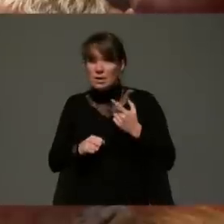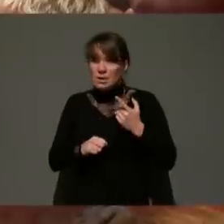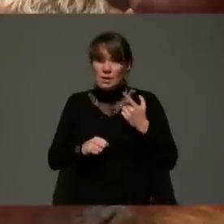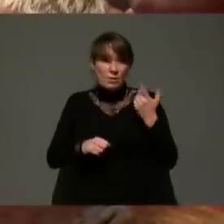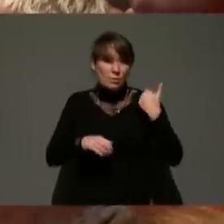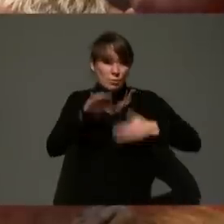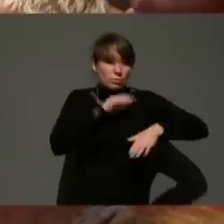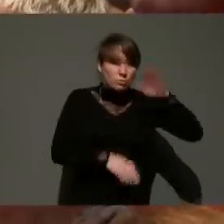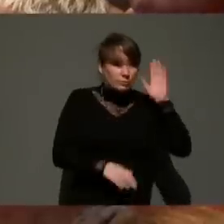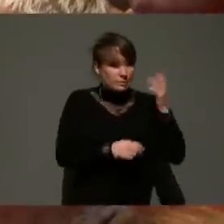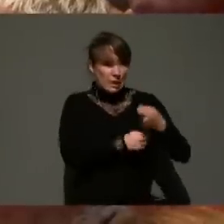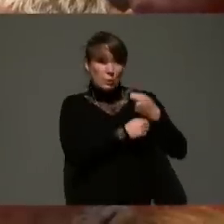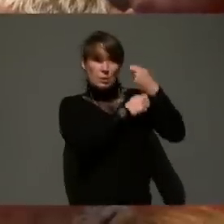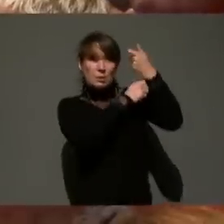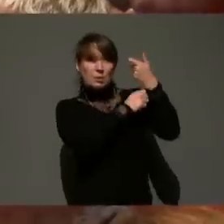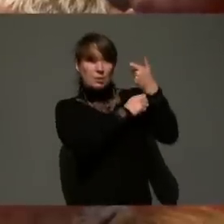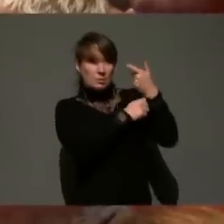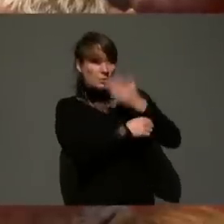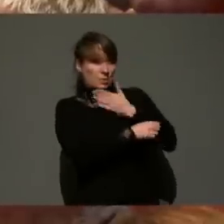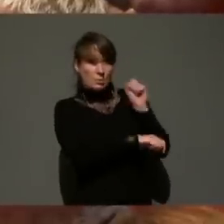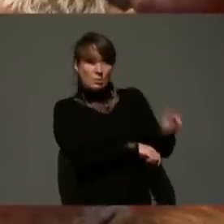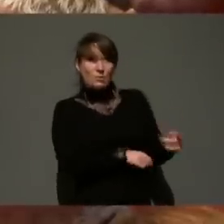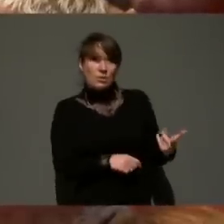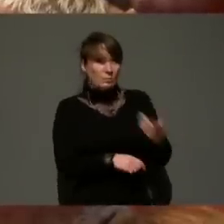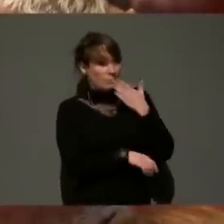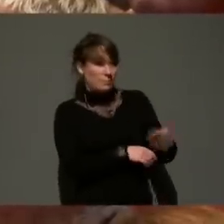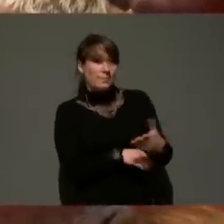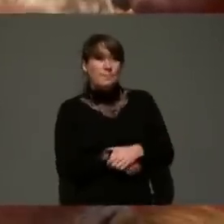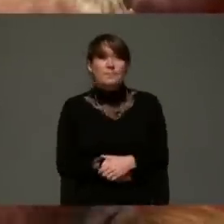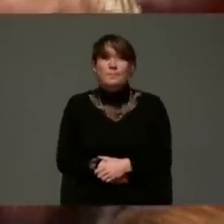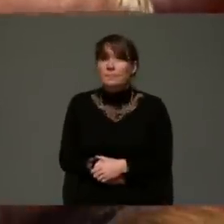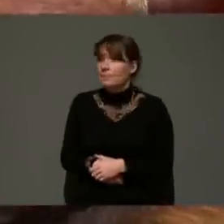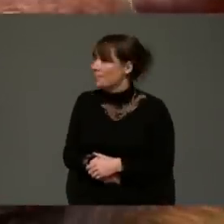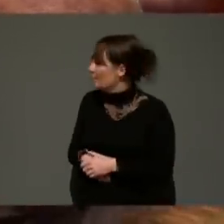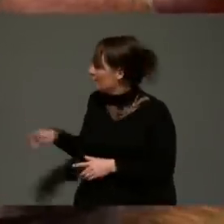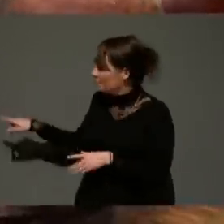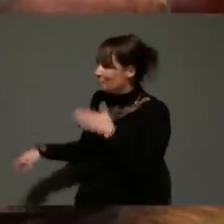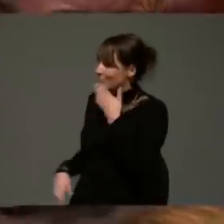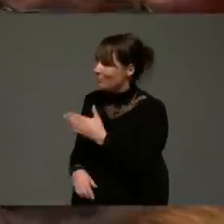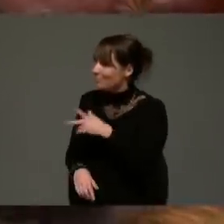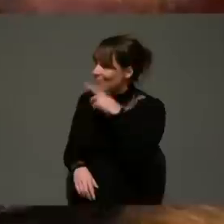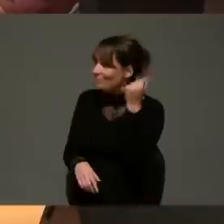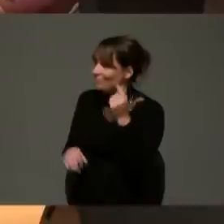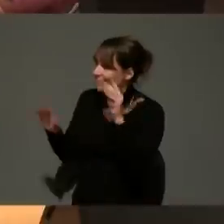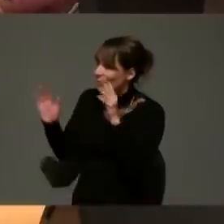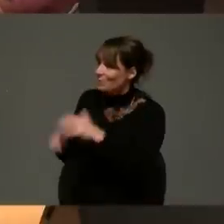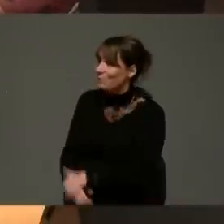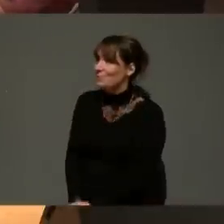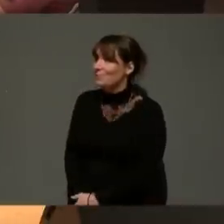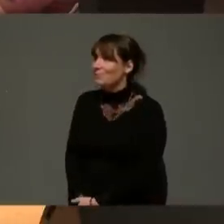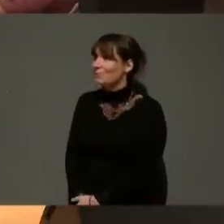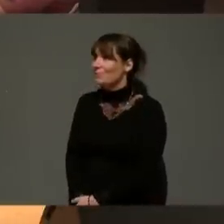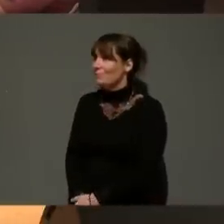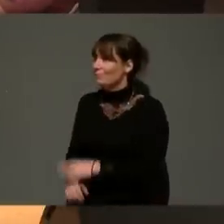Et s'éduquer, c'est apprendre à marcher tout seul. Merci, Pierre. Merci monsieur pour ces bravo. Merci, bravo